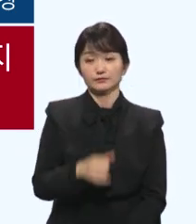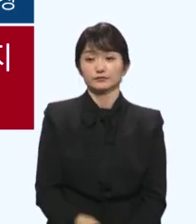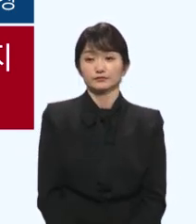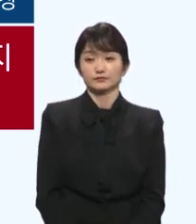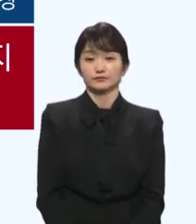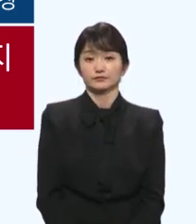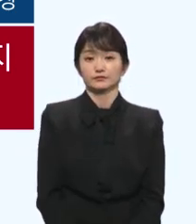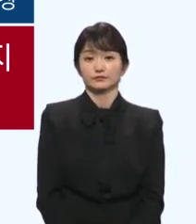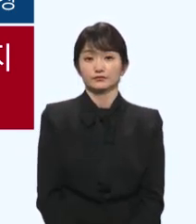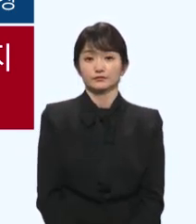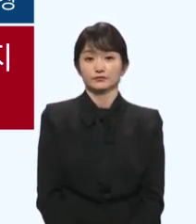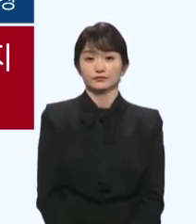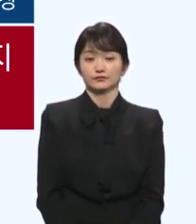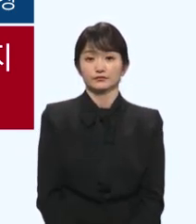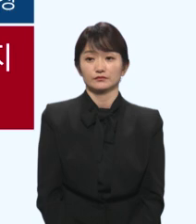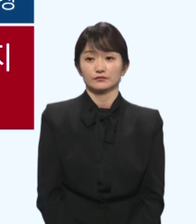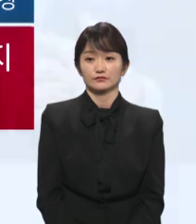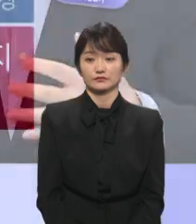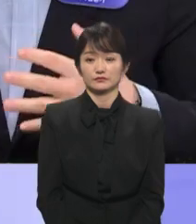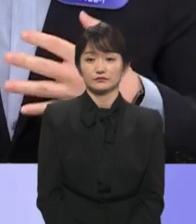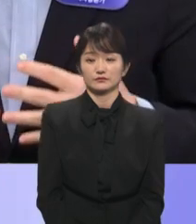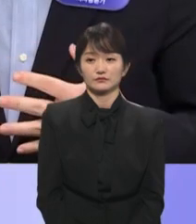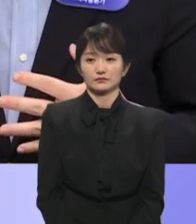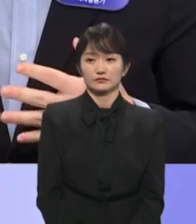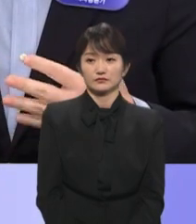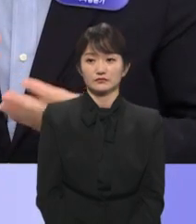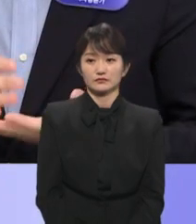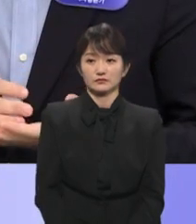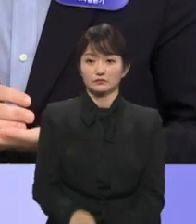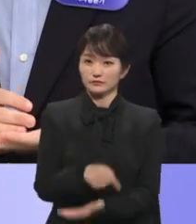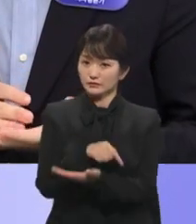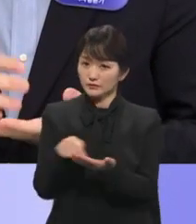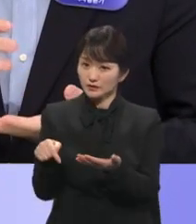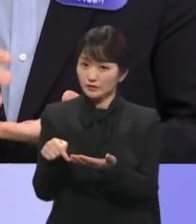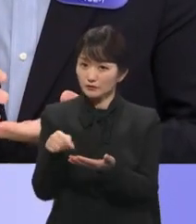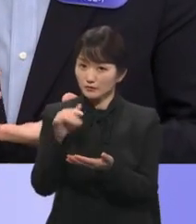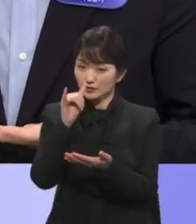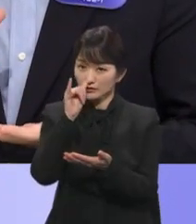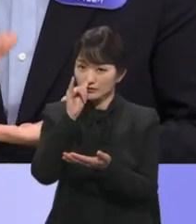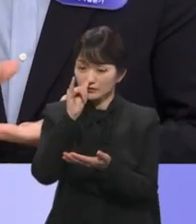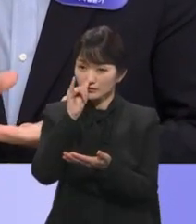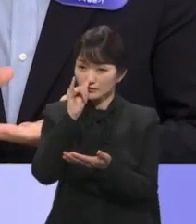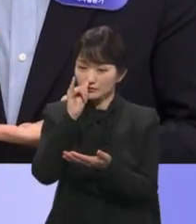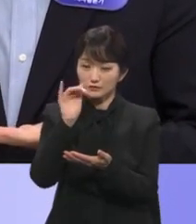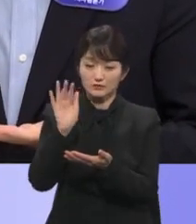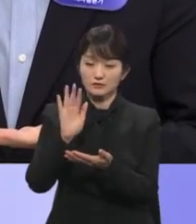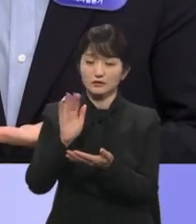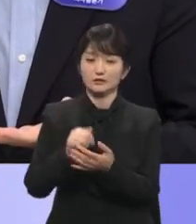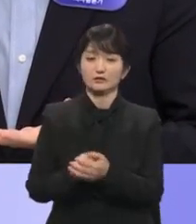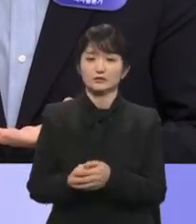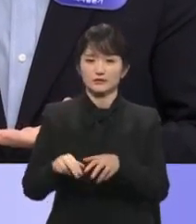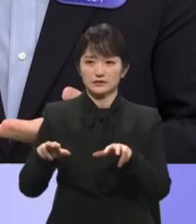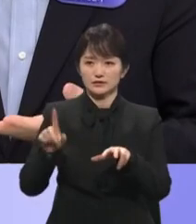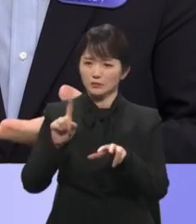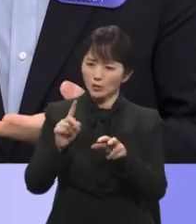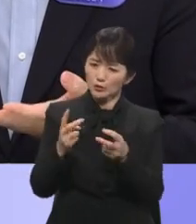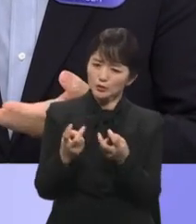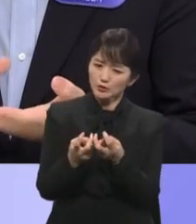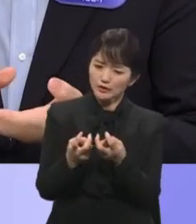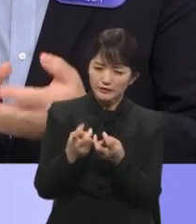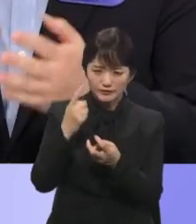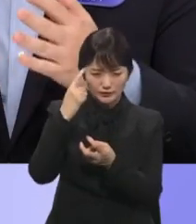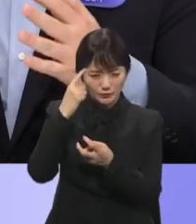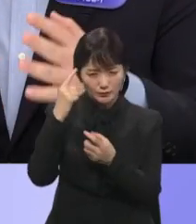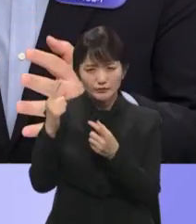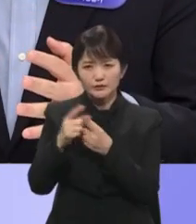나오니까 그럼 이준석 전 대표는 당하고만 있을 수 없는 거 아니냐라는 얘기 그런 차원에서 지금 이제 계속 가속 페달을 밟고 있는 거거든요 그러면이